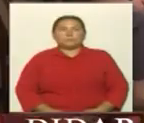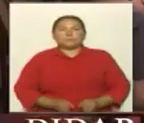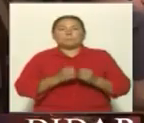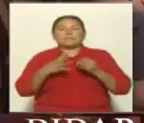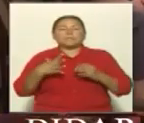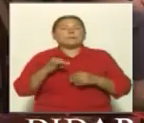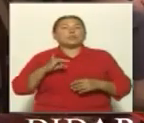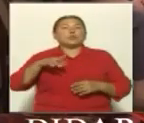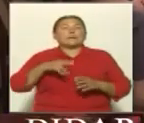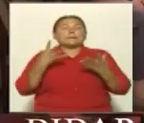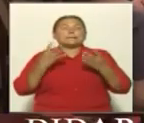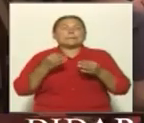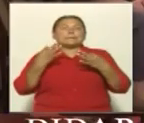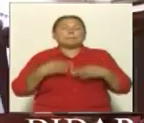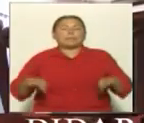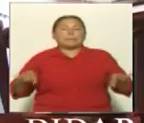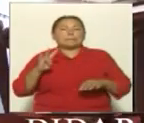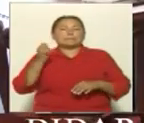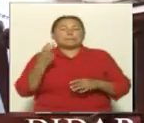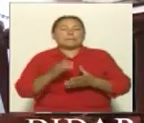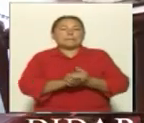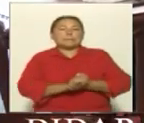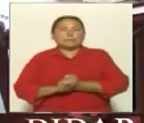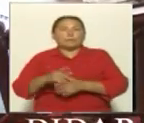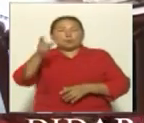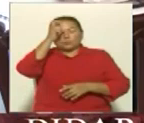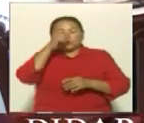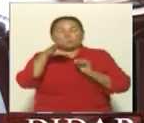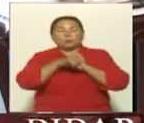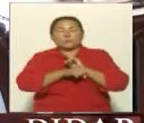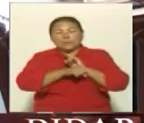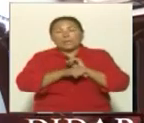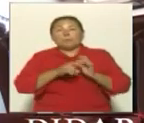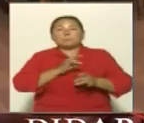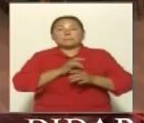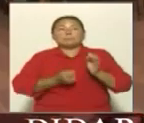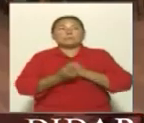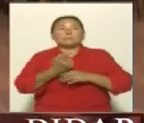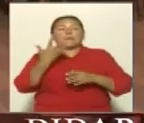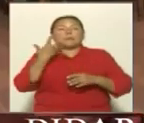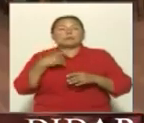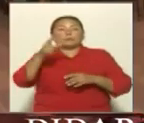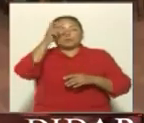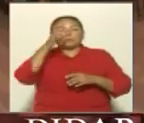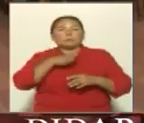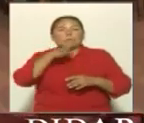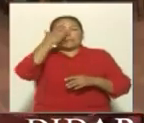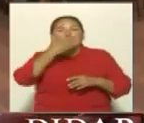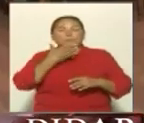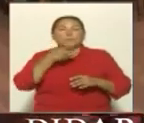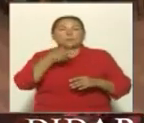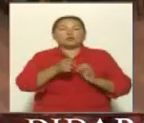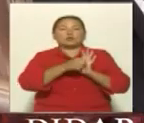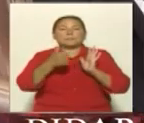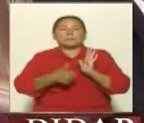15 июля, День демократии и национального единства в Турции. Праздник появился после драматических событий, развернувшихся в Турции летом